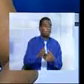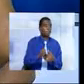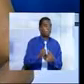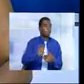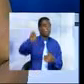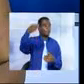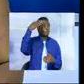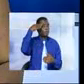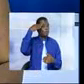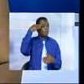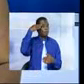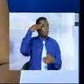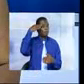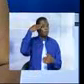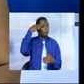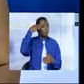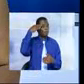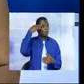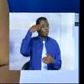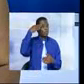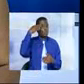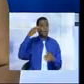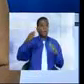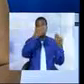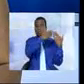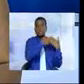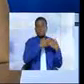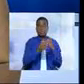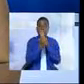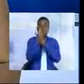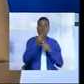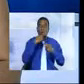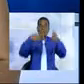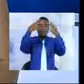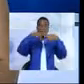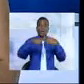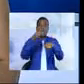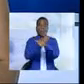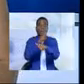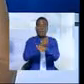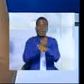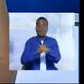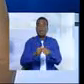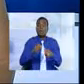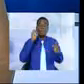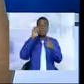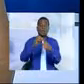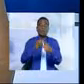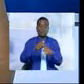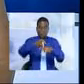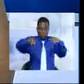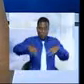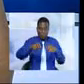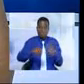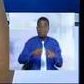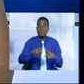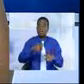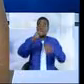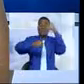Les ministres de la CEDEAO en charge de la qualité sont à Abidjan. Objectif, examiner et valider les premières